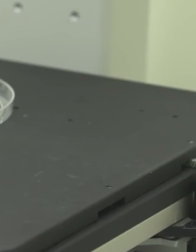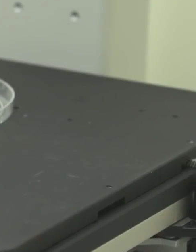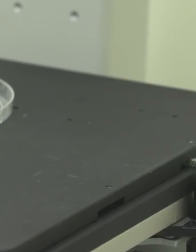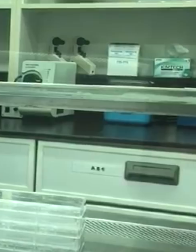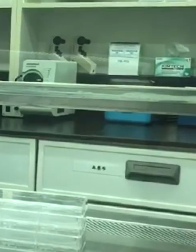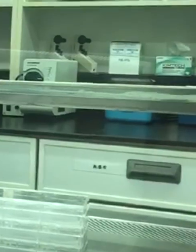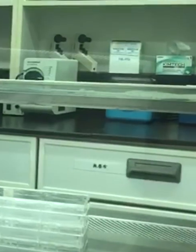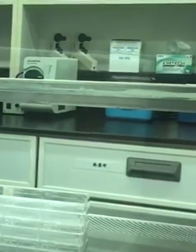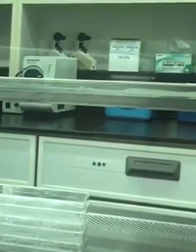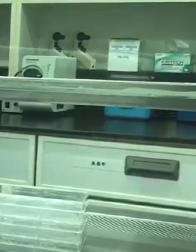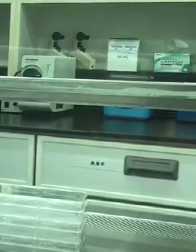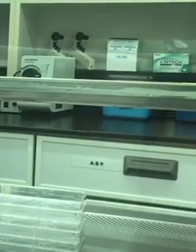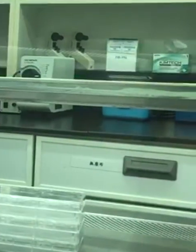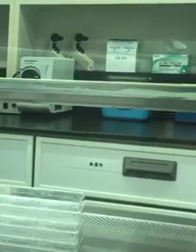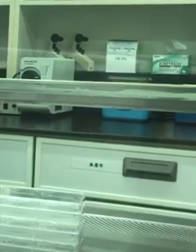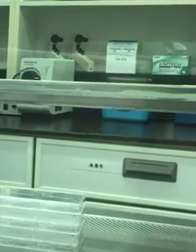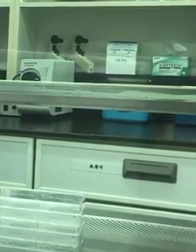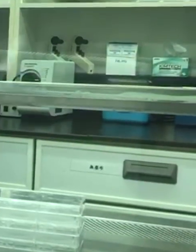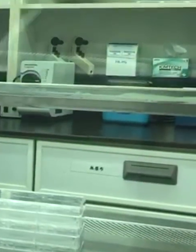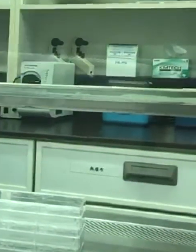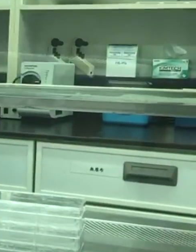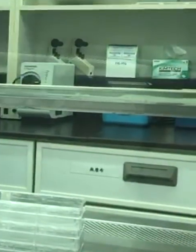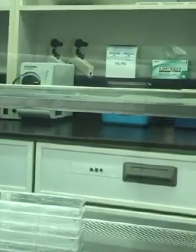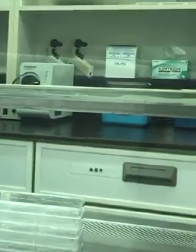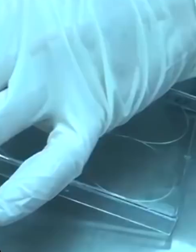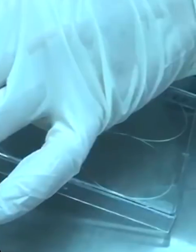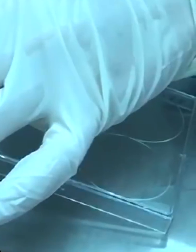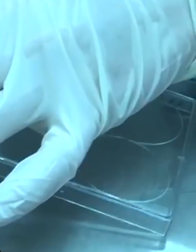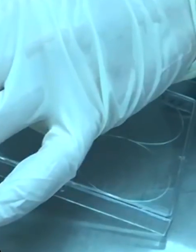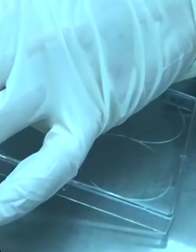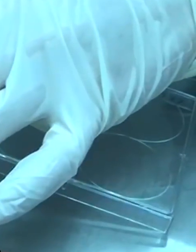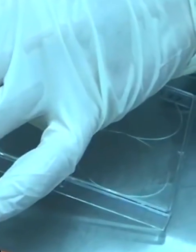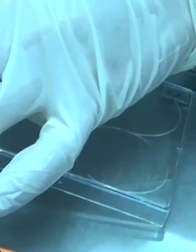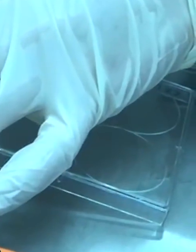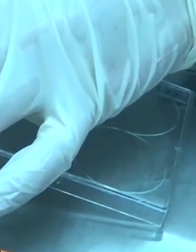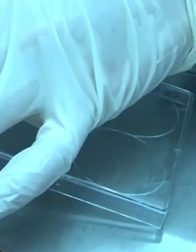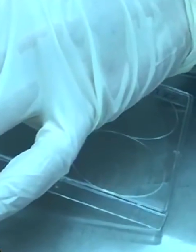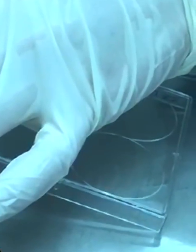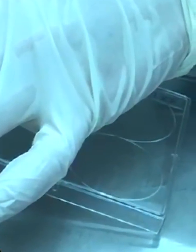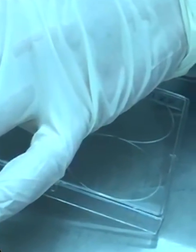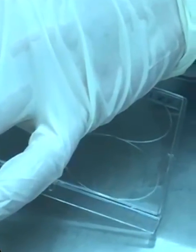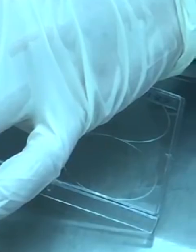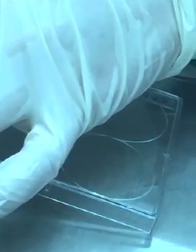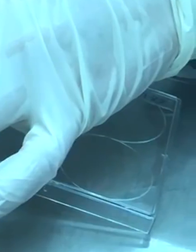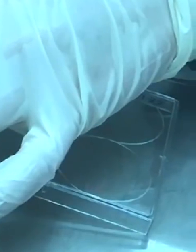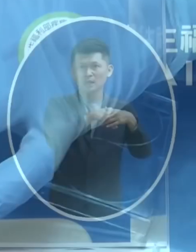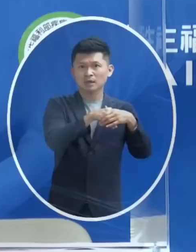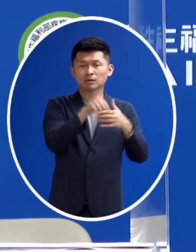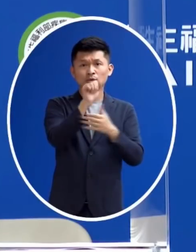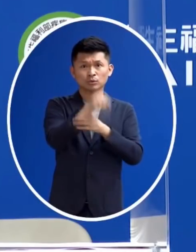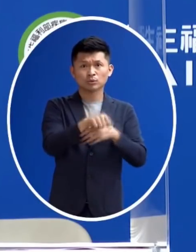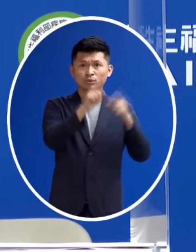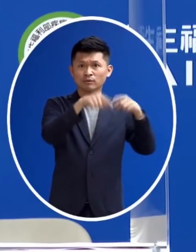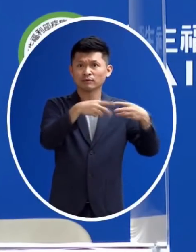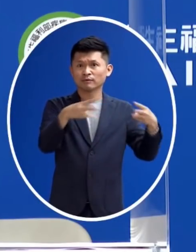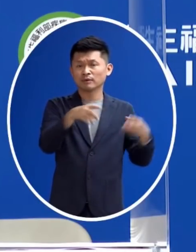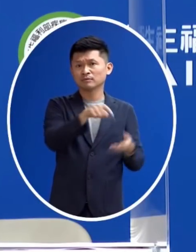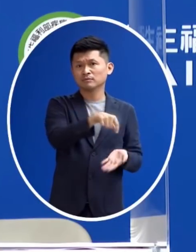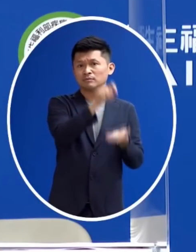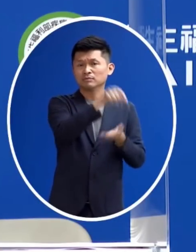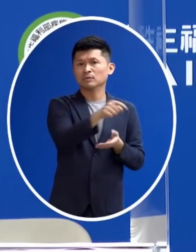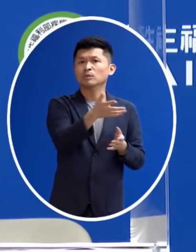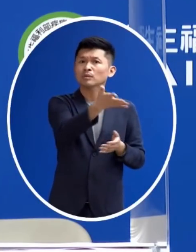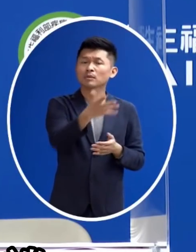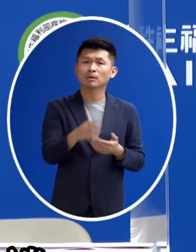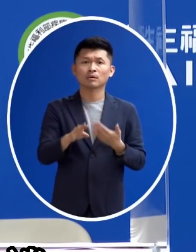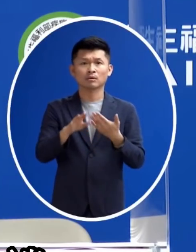大。对此陈时中表示，除了赛诺菲以外，还有跟其他厂商洽谈。 现在有很多的